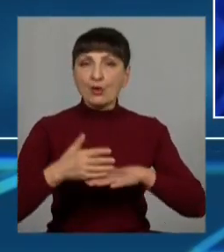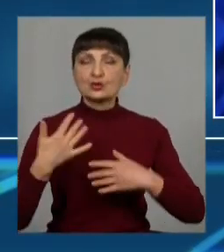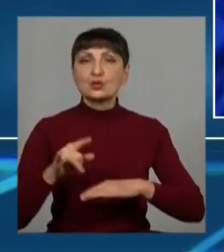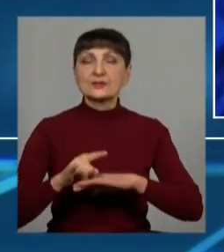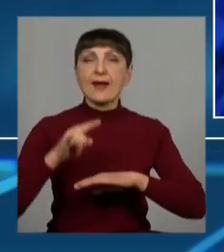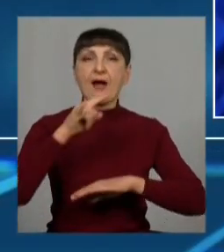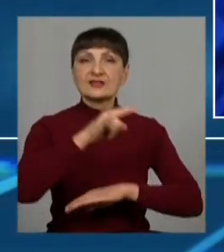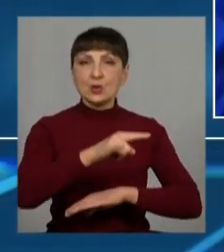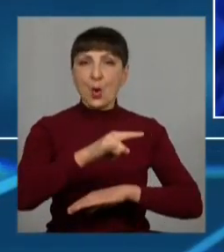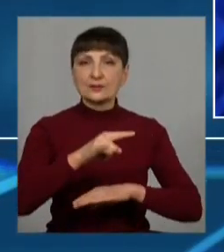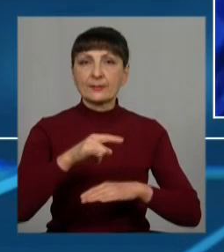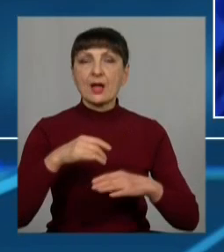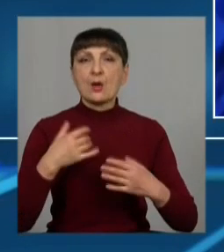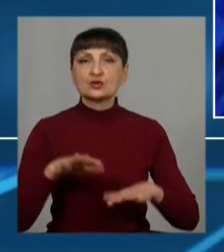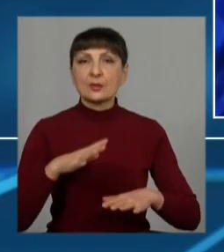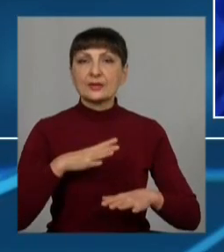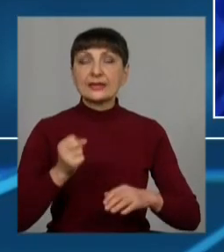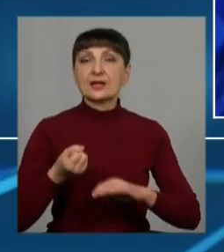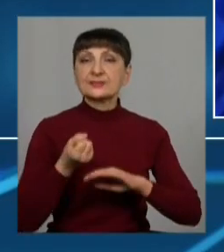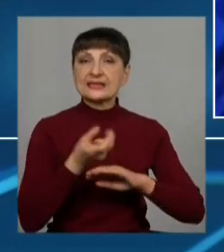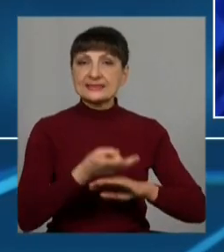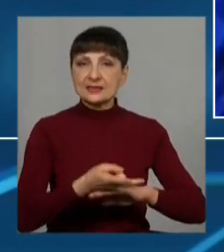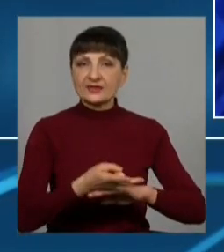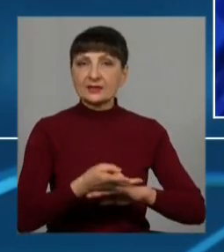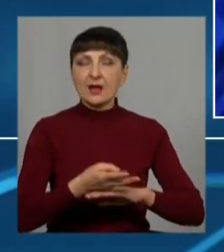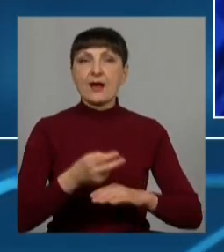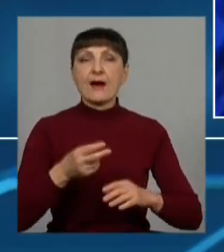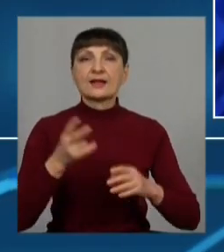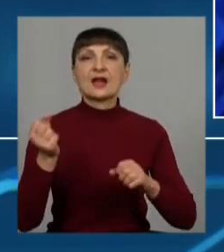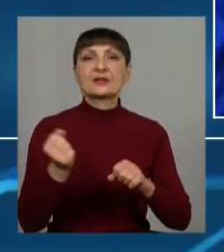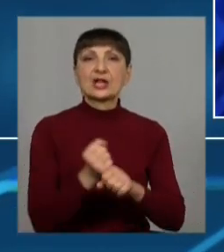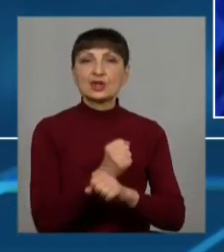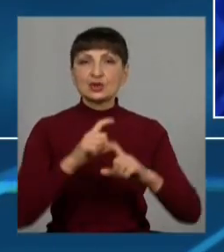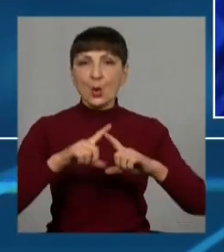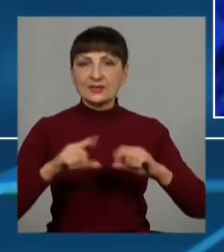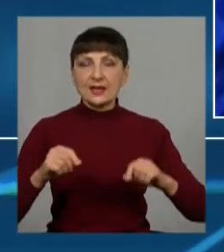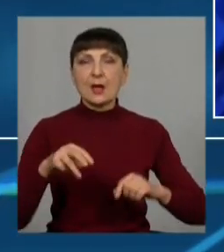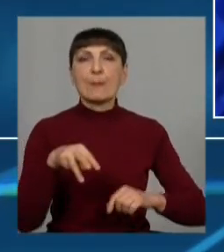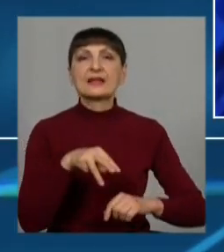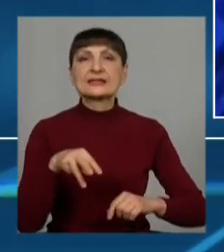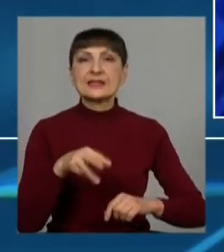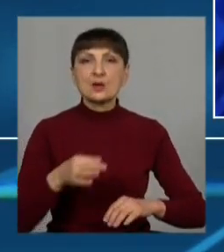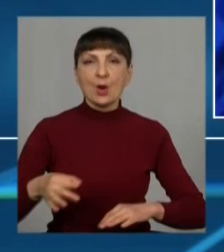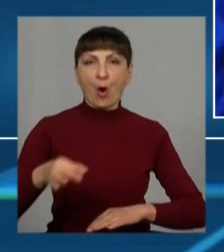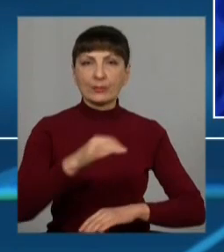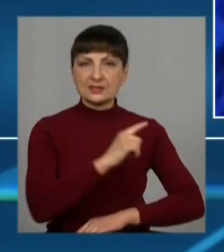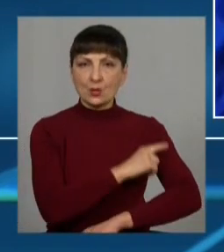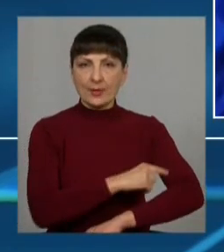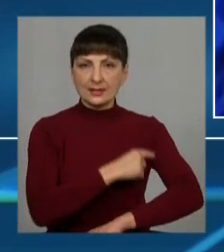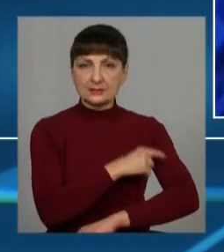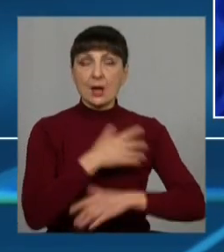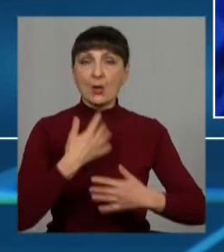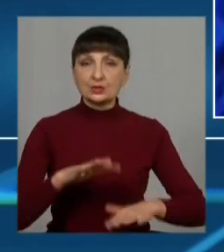авиационном транспорте и госпитализированы втором автологическое отделение мангистауской областной больницы уже